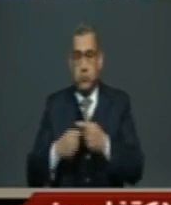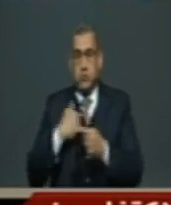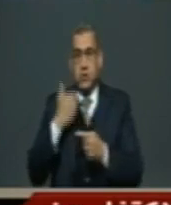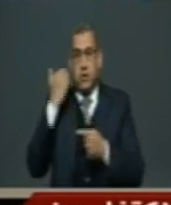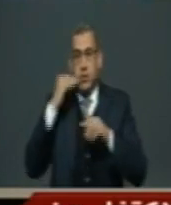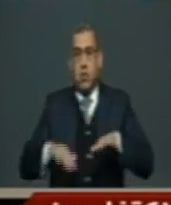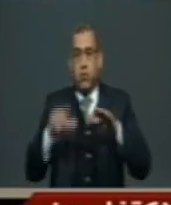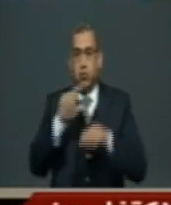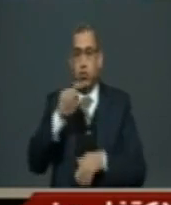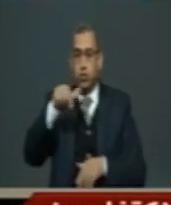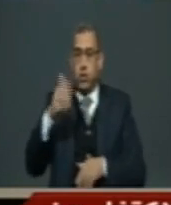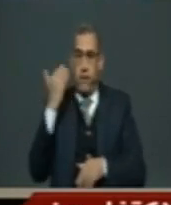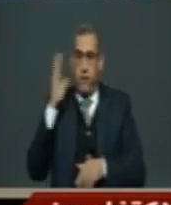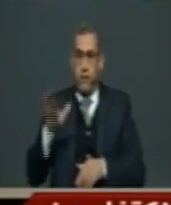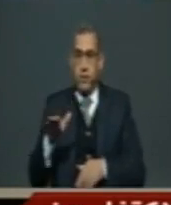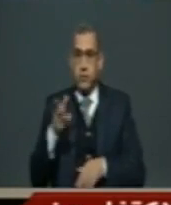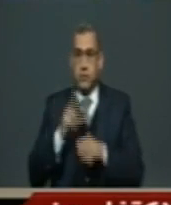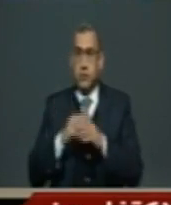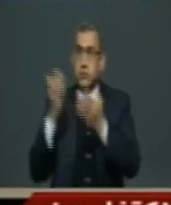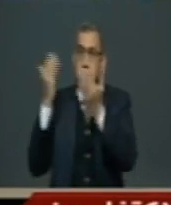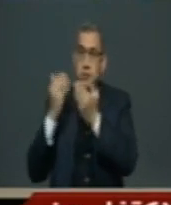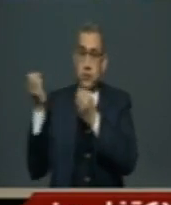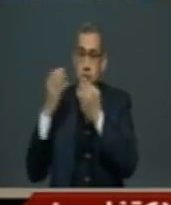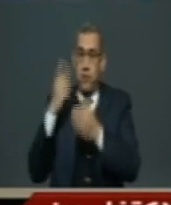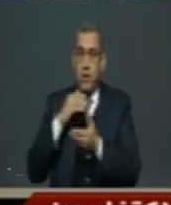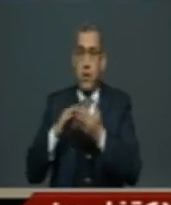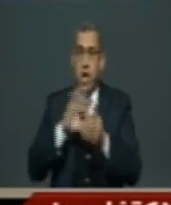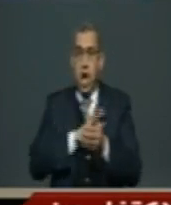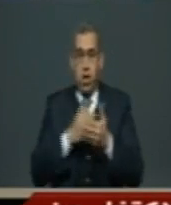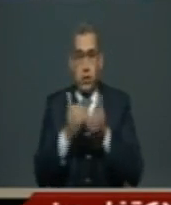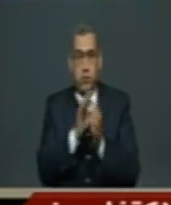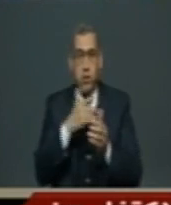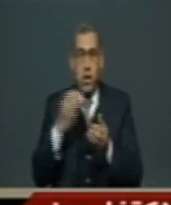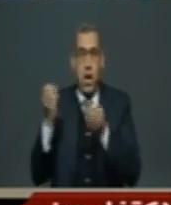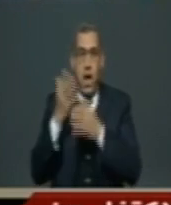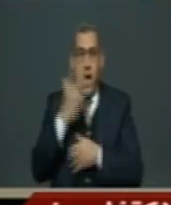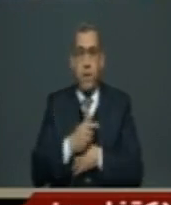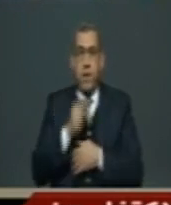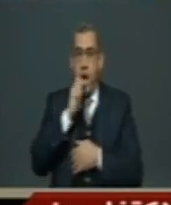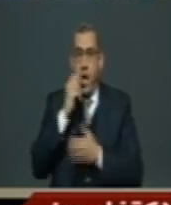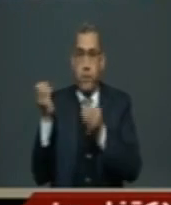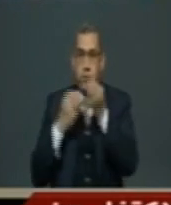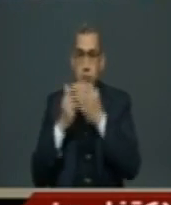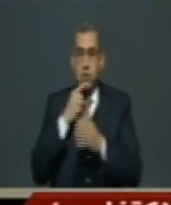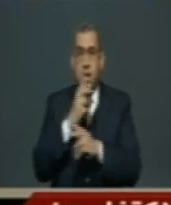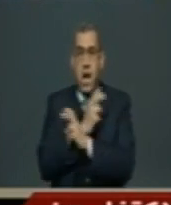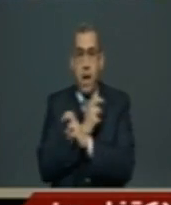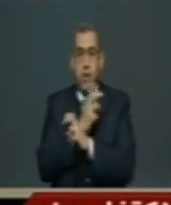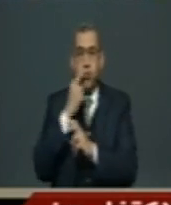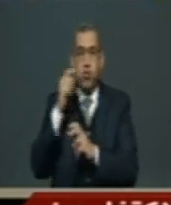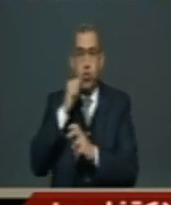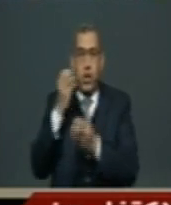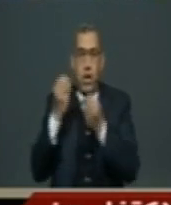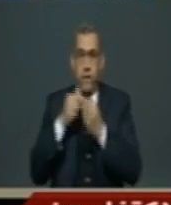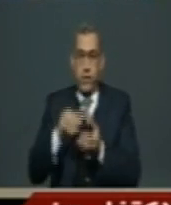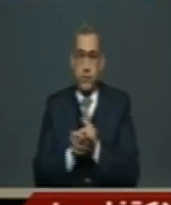6 أشهر، وبنستورد من خلال الخدمة الوطنية كذلك اللحوم المجمدة من السودان.